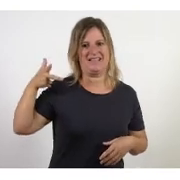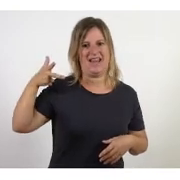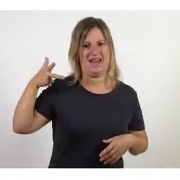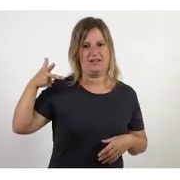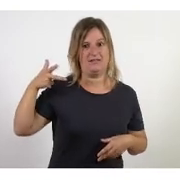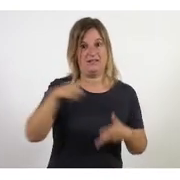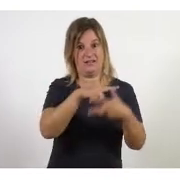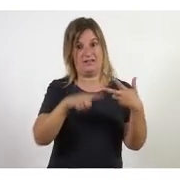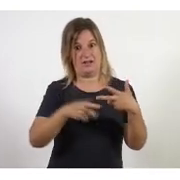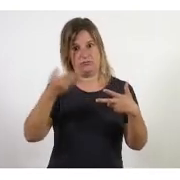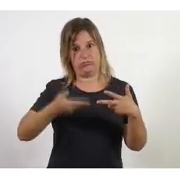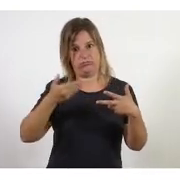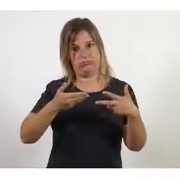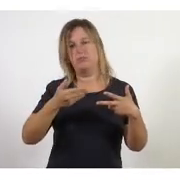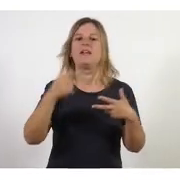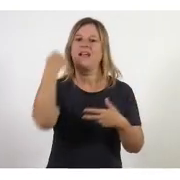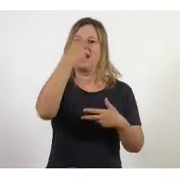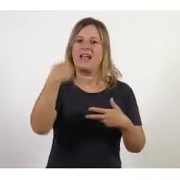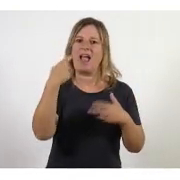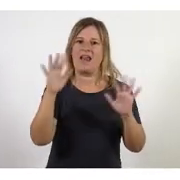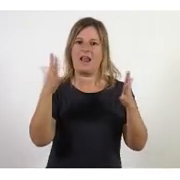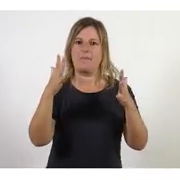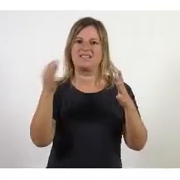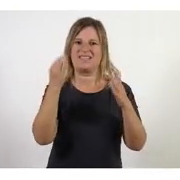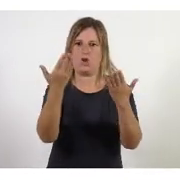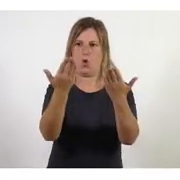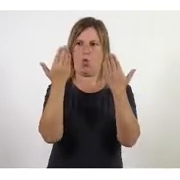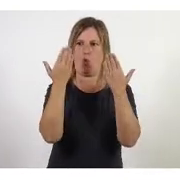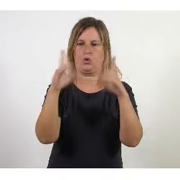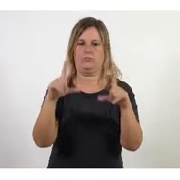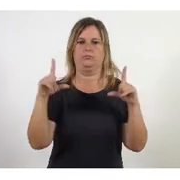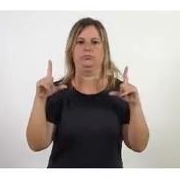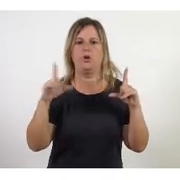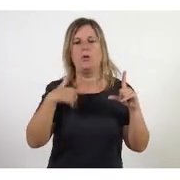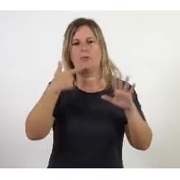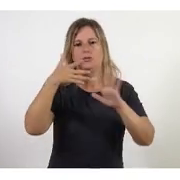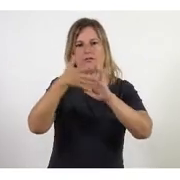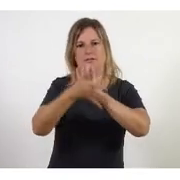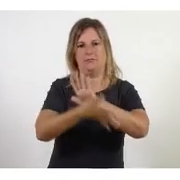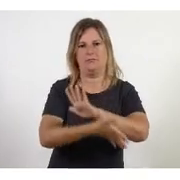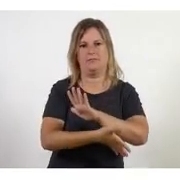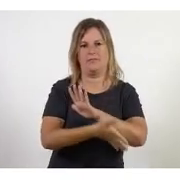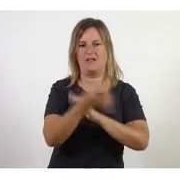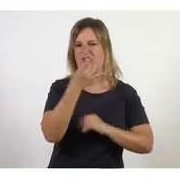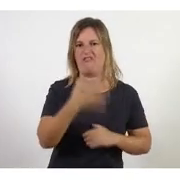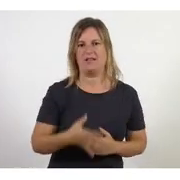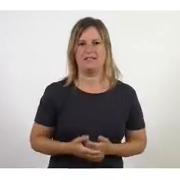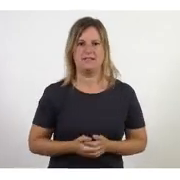són planos cara i mans, són planos curts, planos tancats, amb això podreu explicar una història amb moltíssima